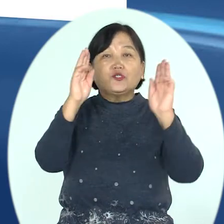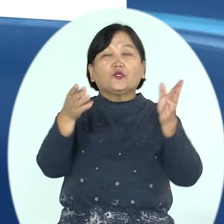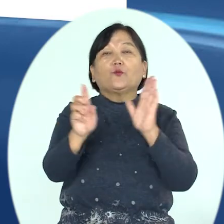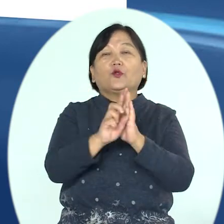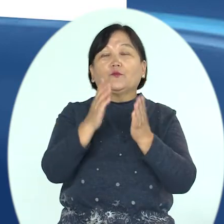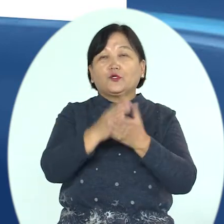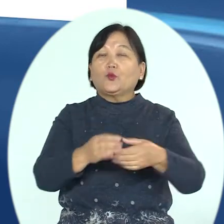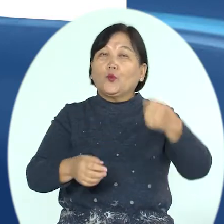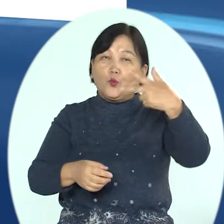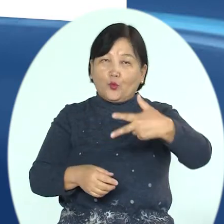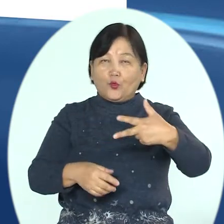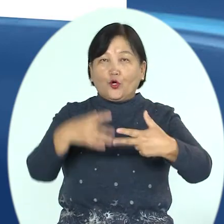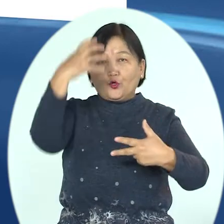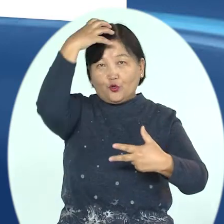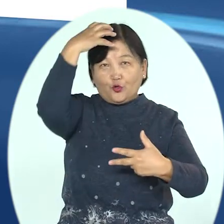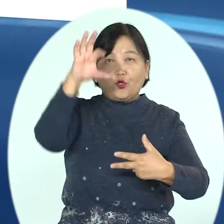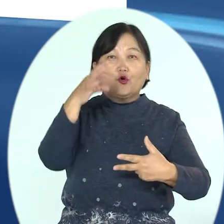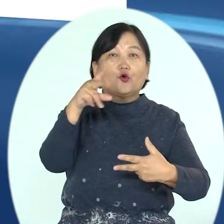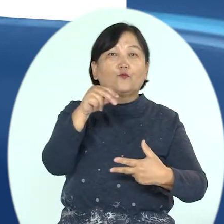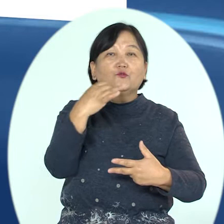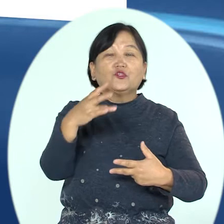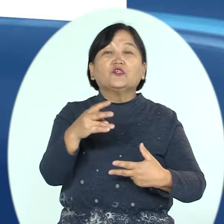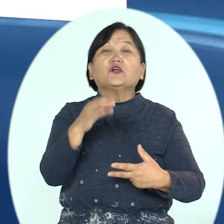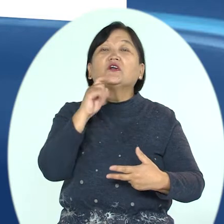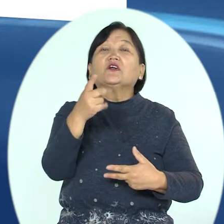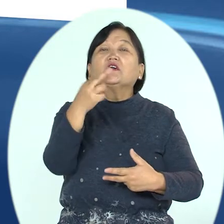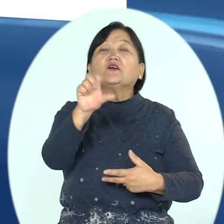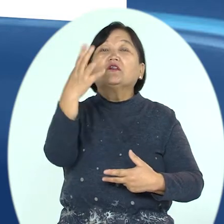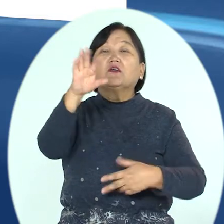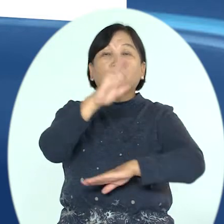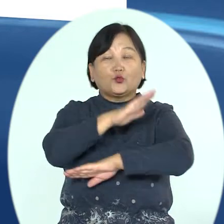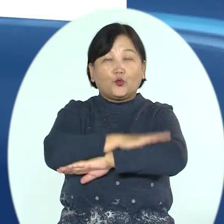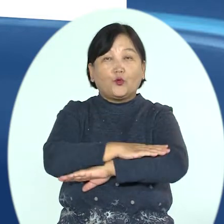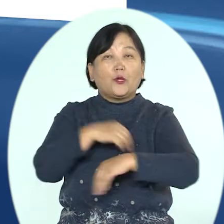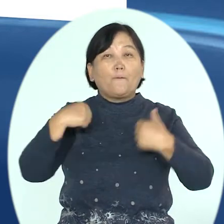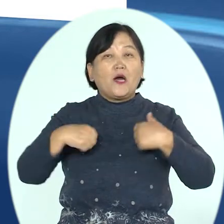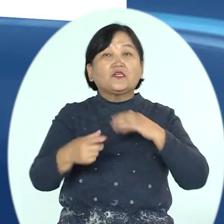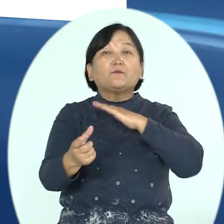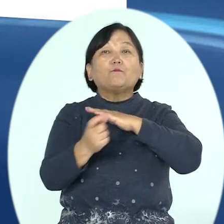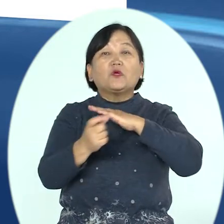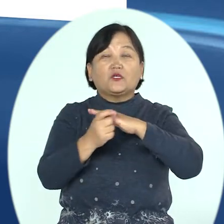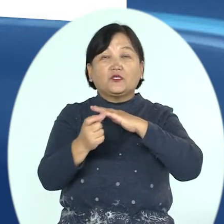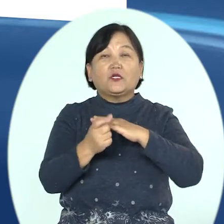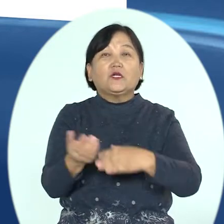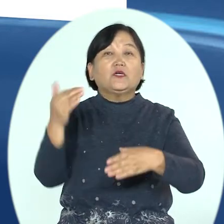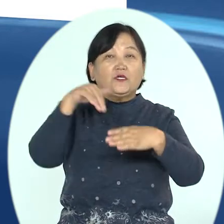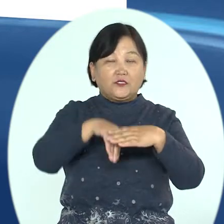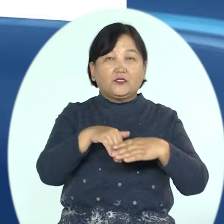бол төрийн өмчийн багш төрийн өмчийн ихтэй сургуульд багш мэрэгчлэр элсгч